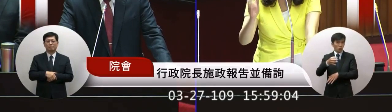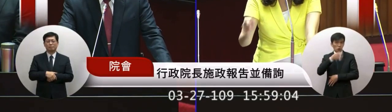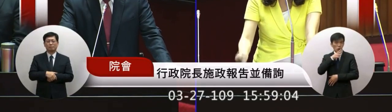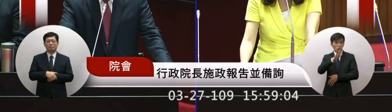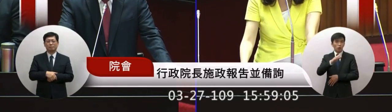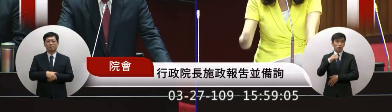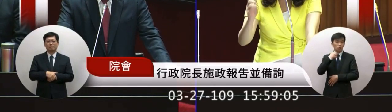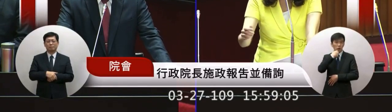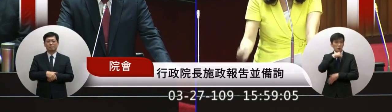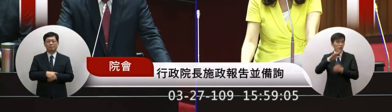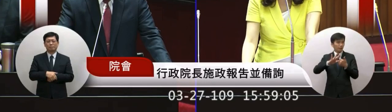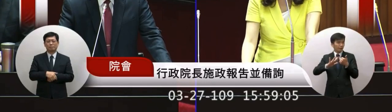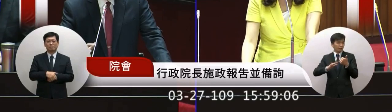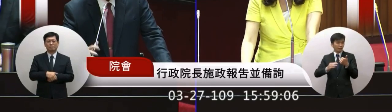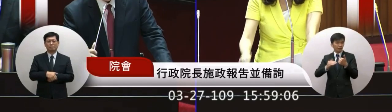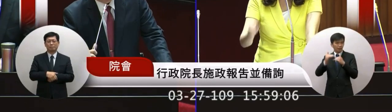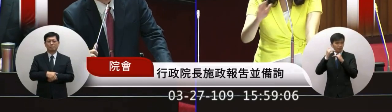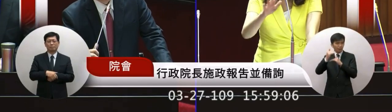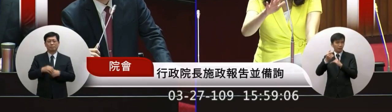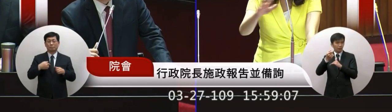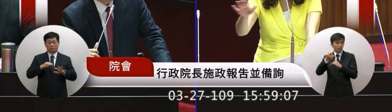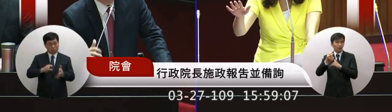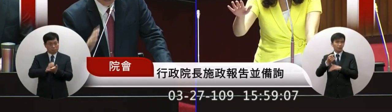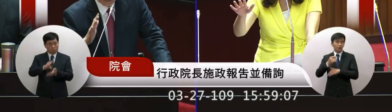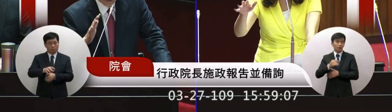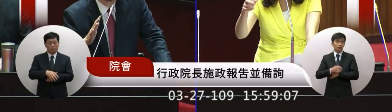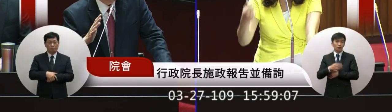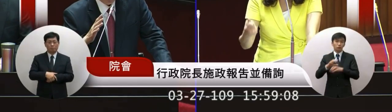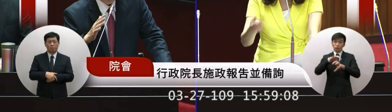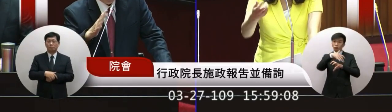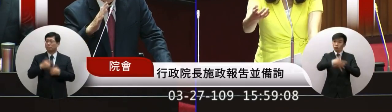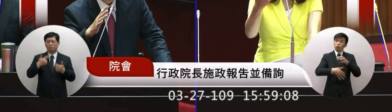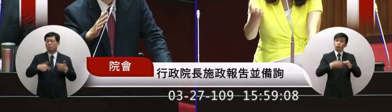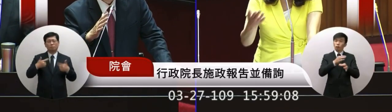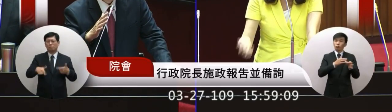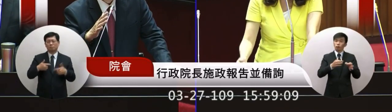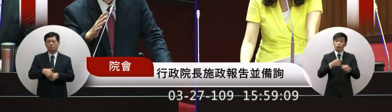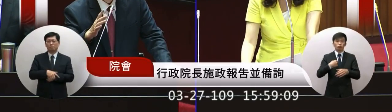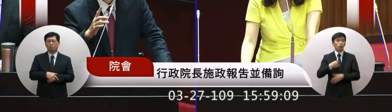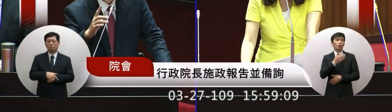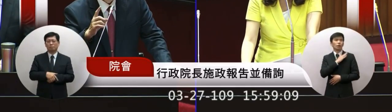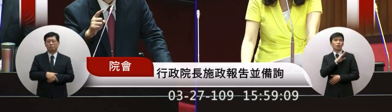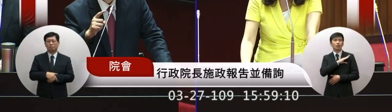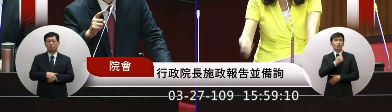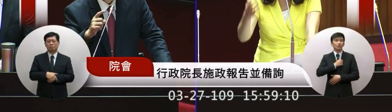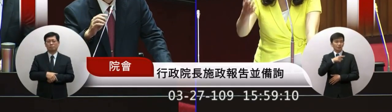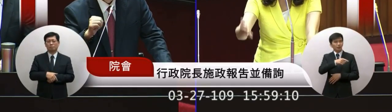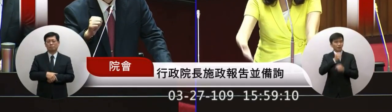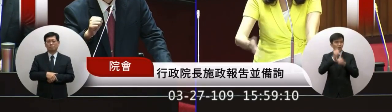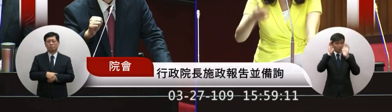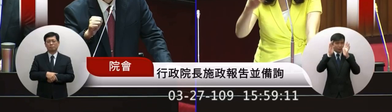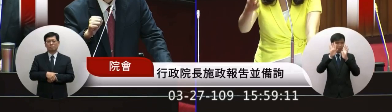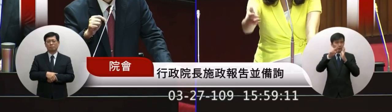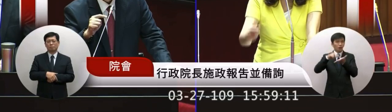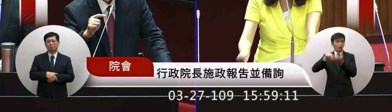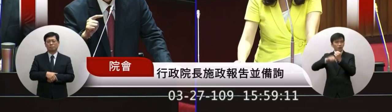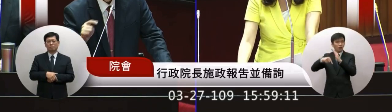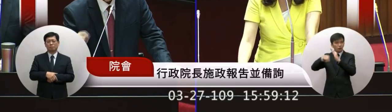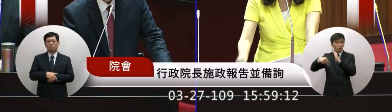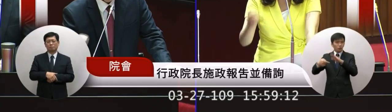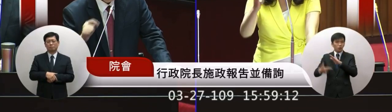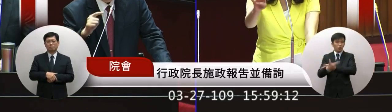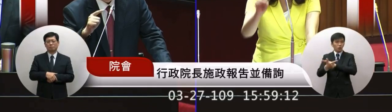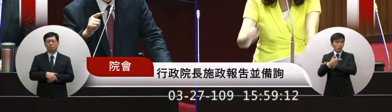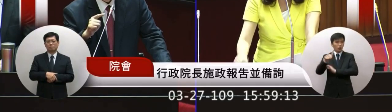因为台湾的冲击非常有限， 我们全世界的经济都拿不来。我当然知道你有在做事情啊，立法院也很快速的通过